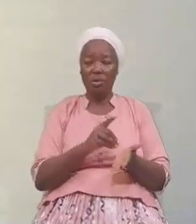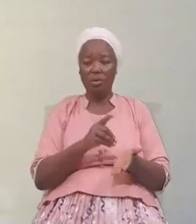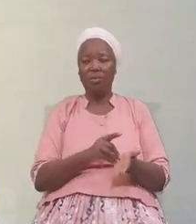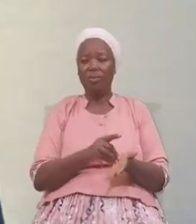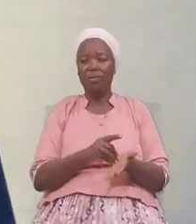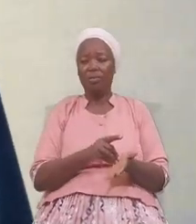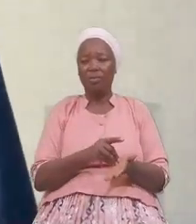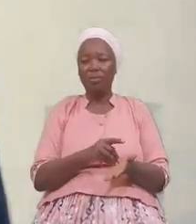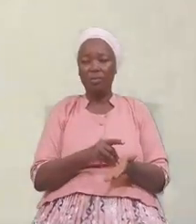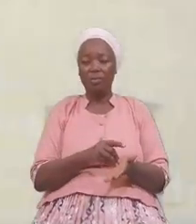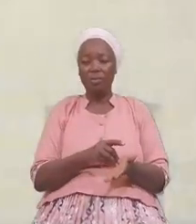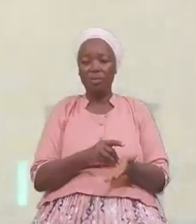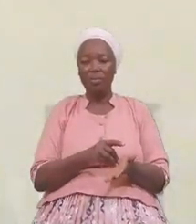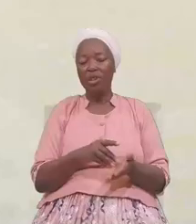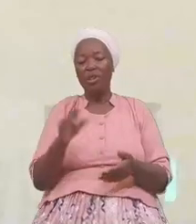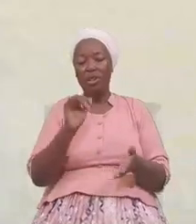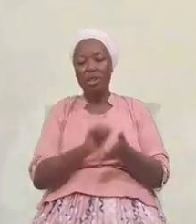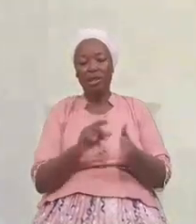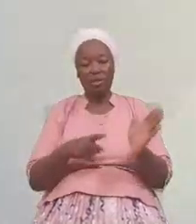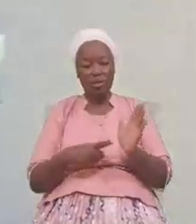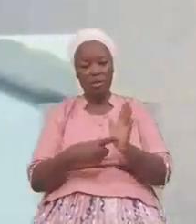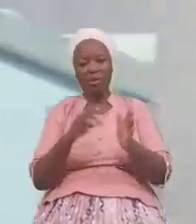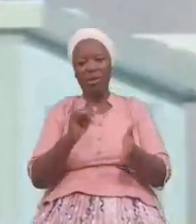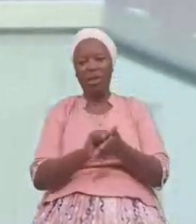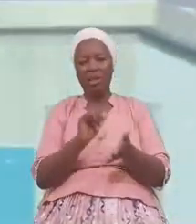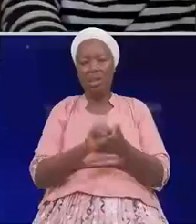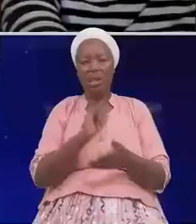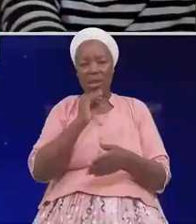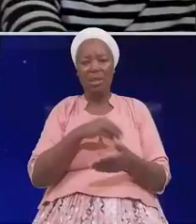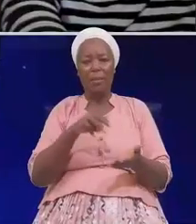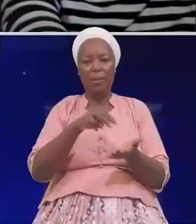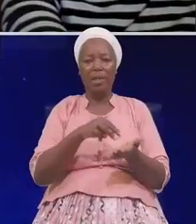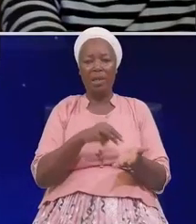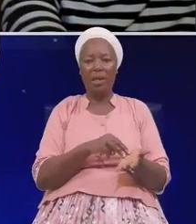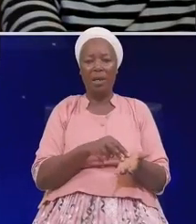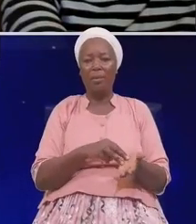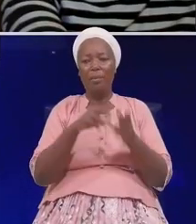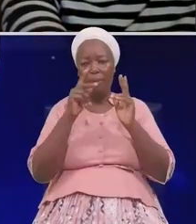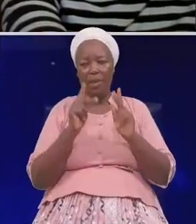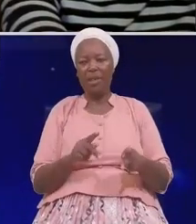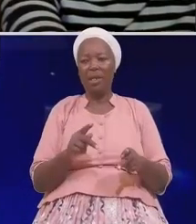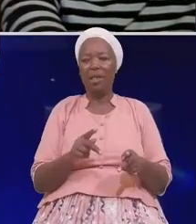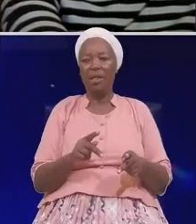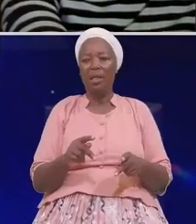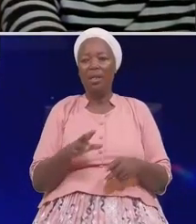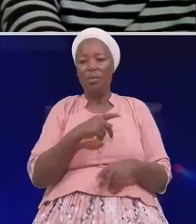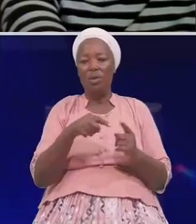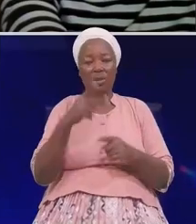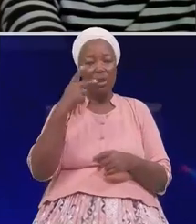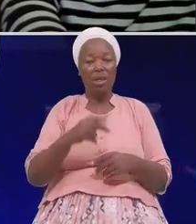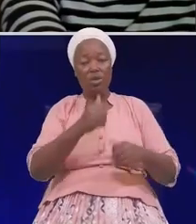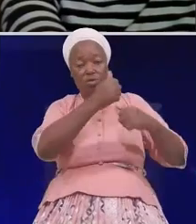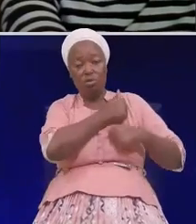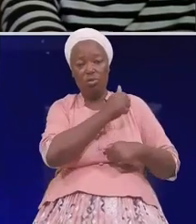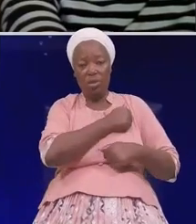qui montre qu'il est du monde médical. Quand vous voyez un soldat, il y a